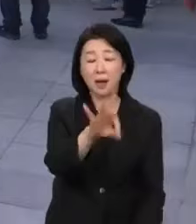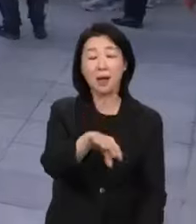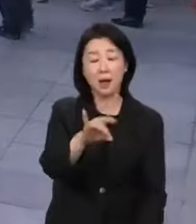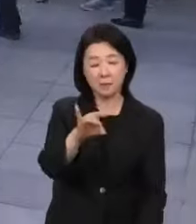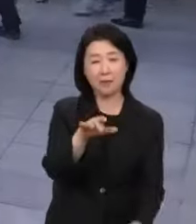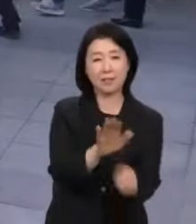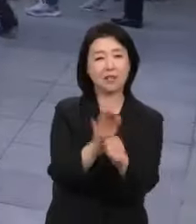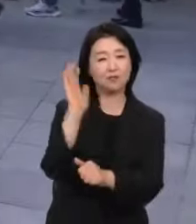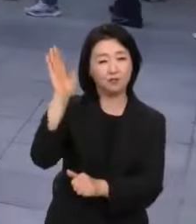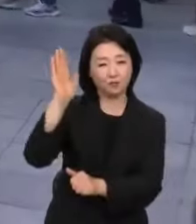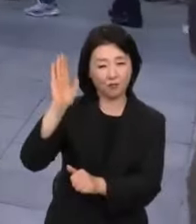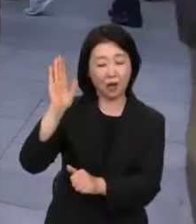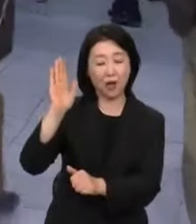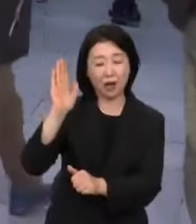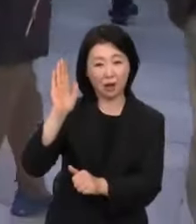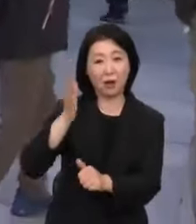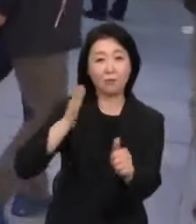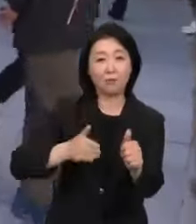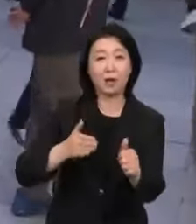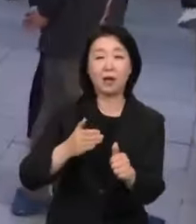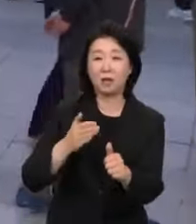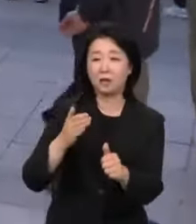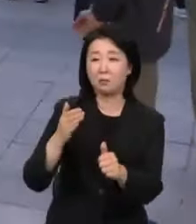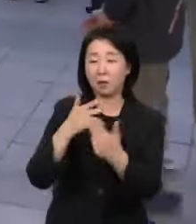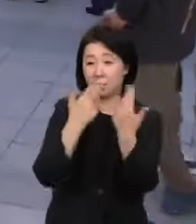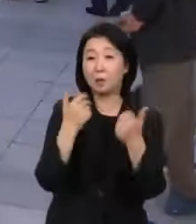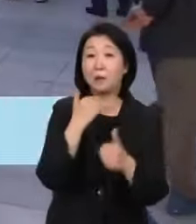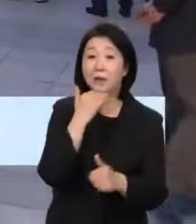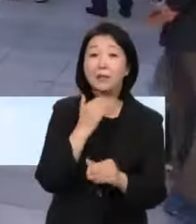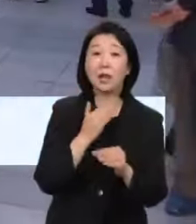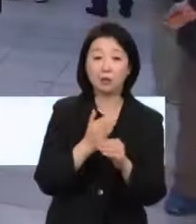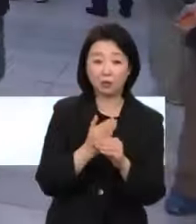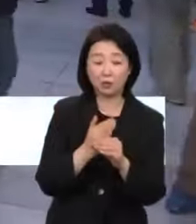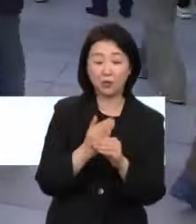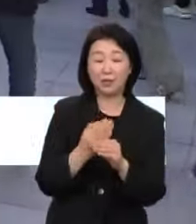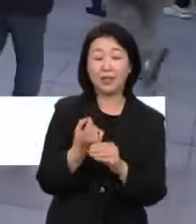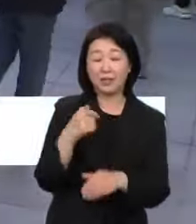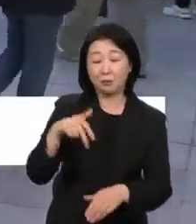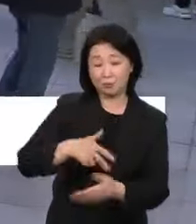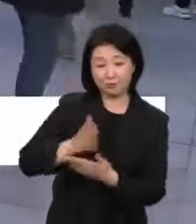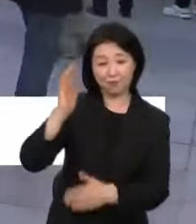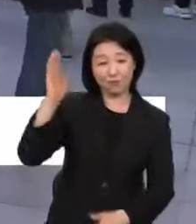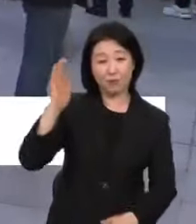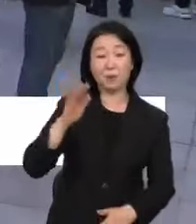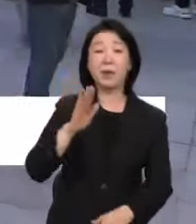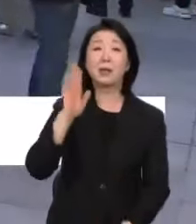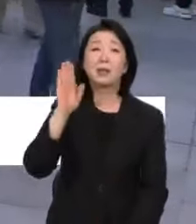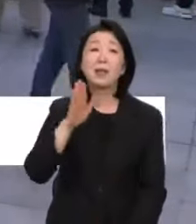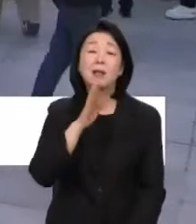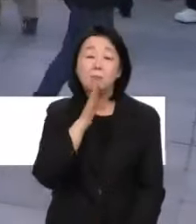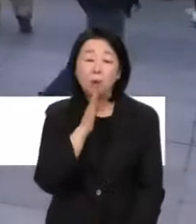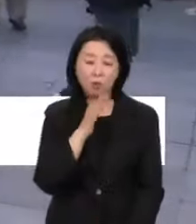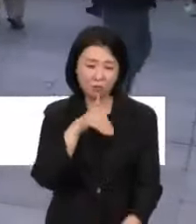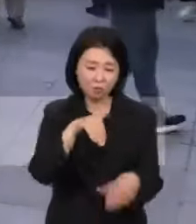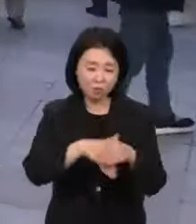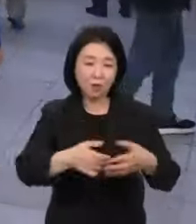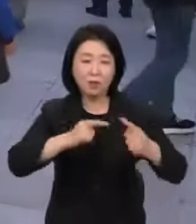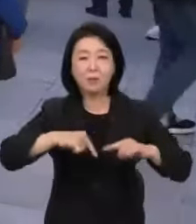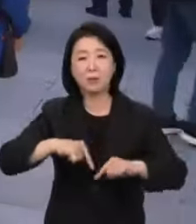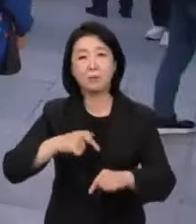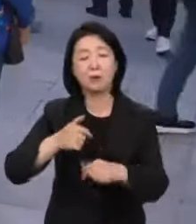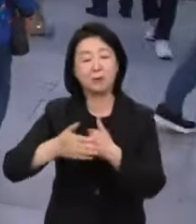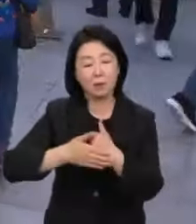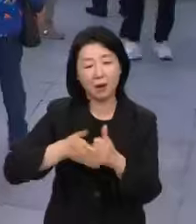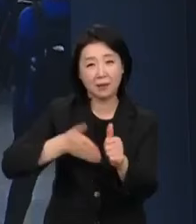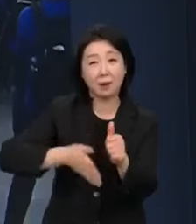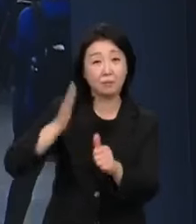유세를 하면서 이 대표를 기다리고 있습니다. 이 대표는 잠시 뒤 연단에 올라 내일 본투표를 독려하고 지지를 호소할 예정입니다.